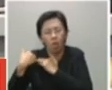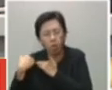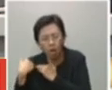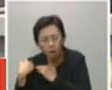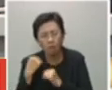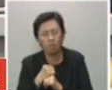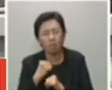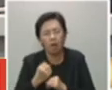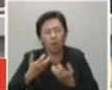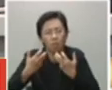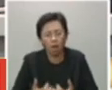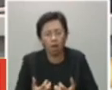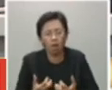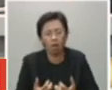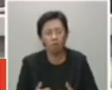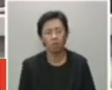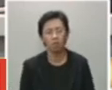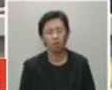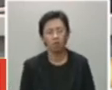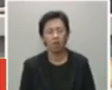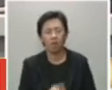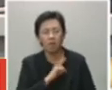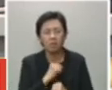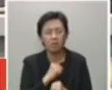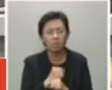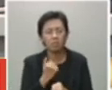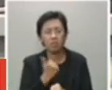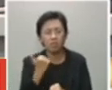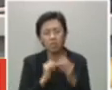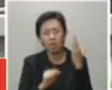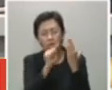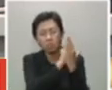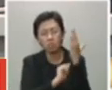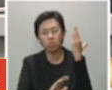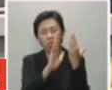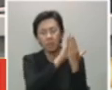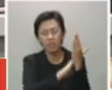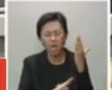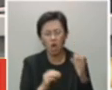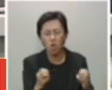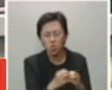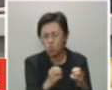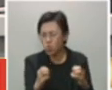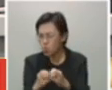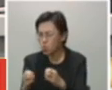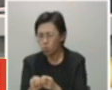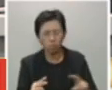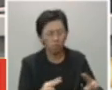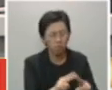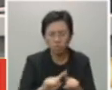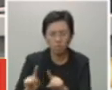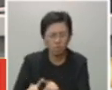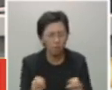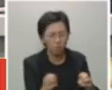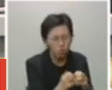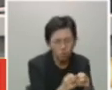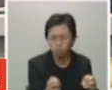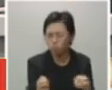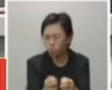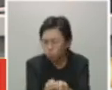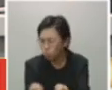ของเขาต้องไปทำหน้าที่อื่นๆทั่วประเทศไปยุ่งกับทุกๆกระทรวงทบวงกรมสุดท้